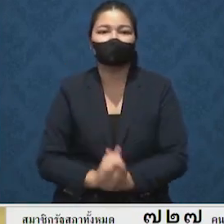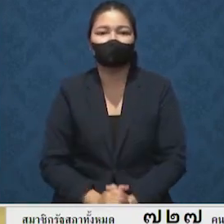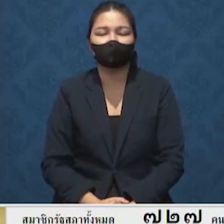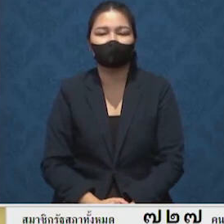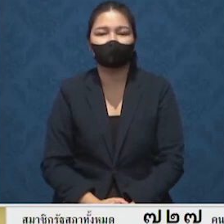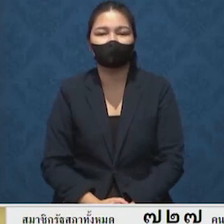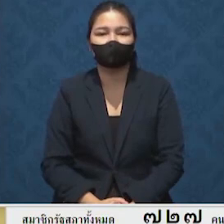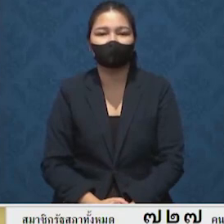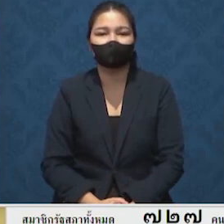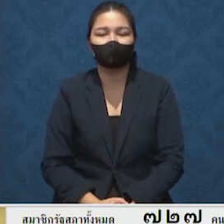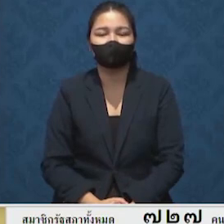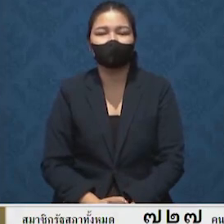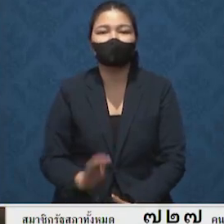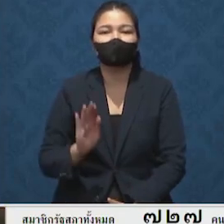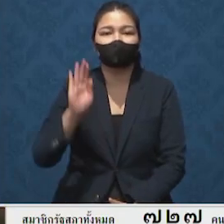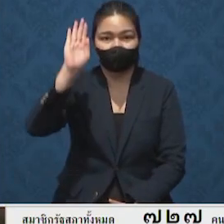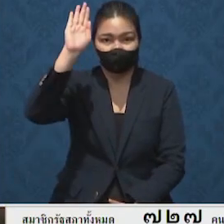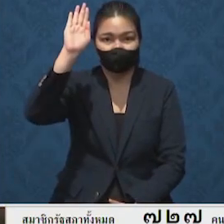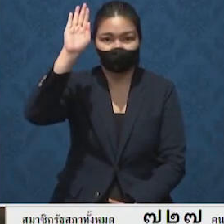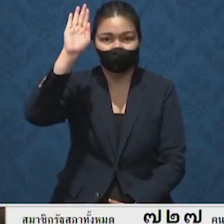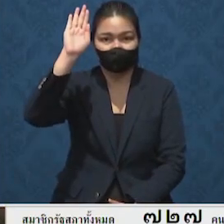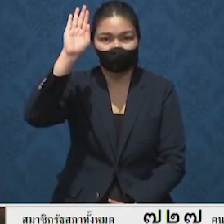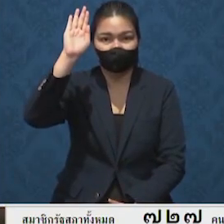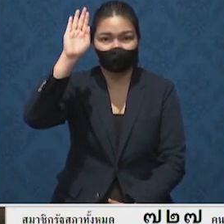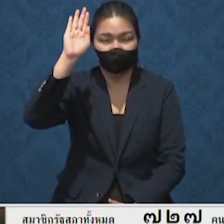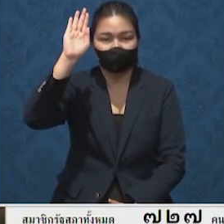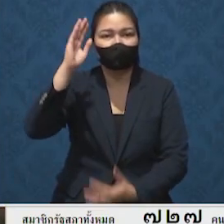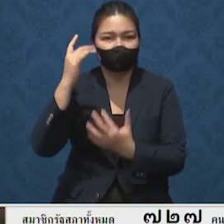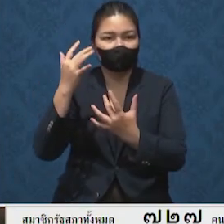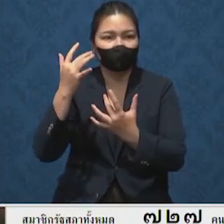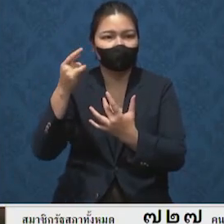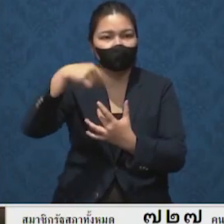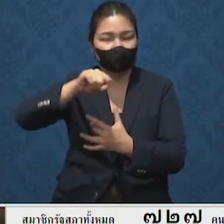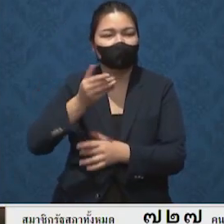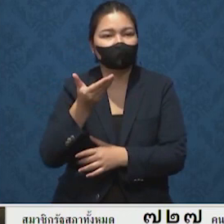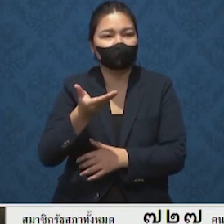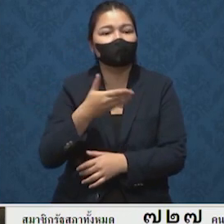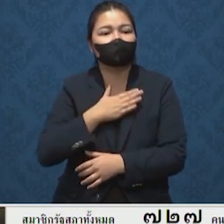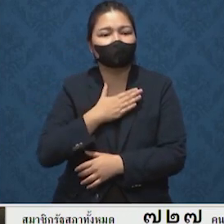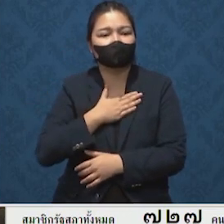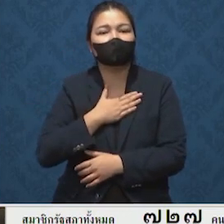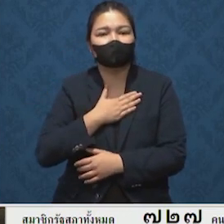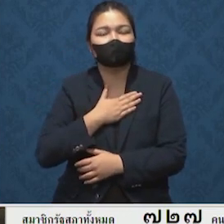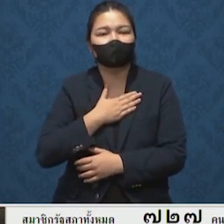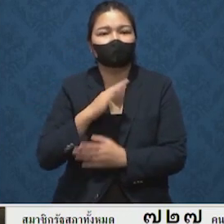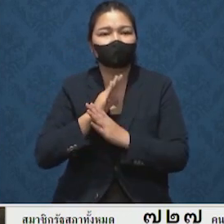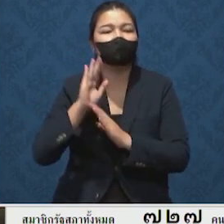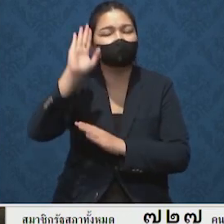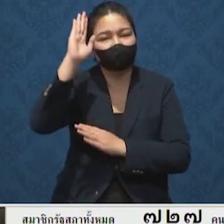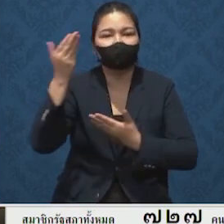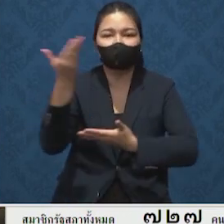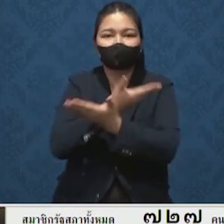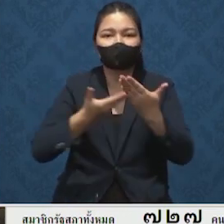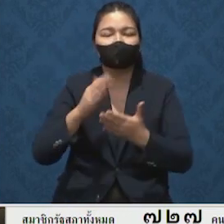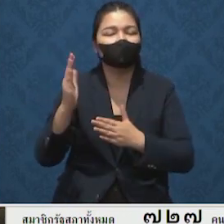ท่านประธานครับขอหารือครับ ผมขออนุญาตรอนะครับต่อไปนี้ขออนุญาตไม่อภิปรายแล้วครับขอร